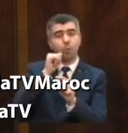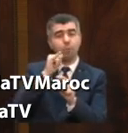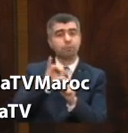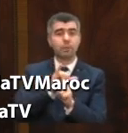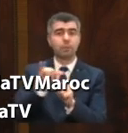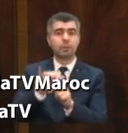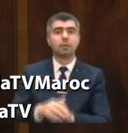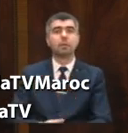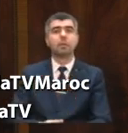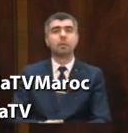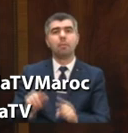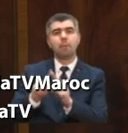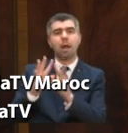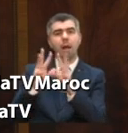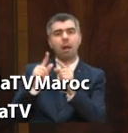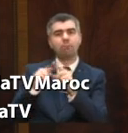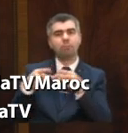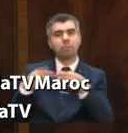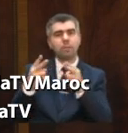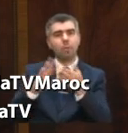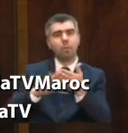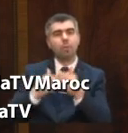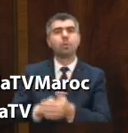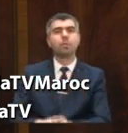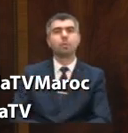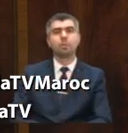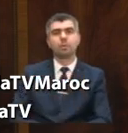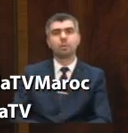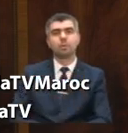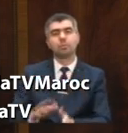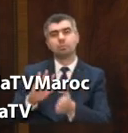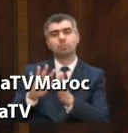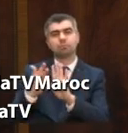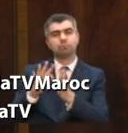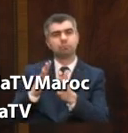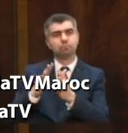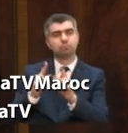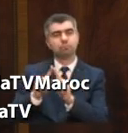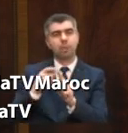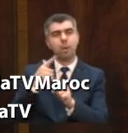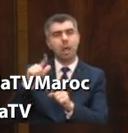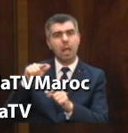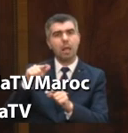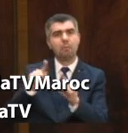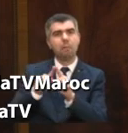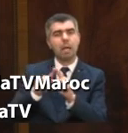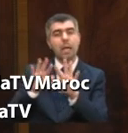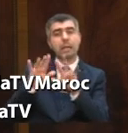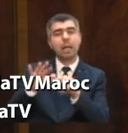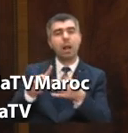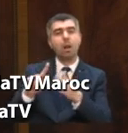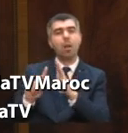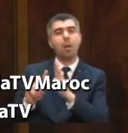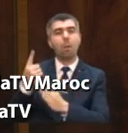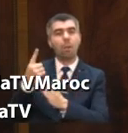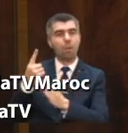ثانيا، بعض الأرقام المعلنة تتعلق ببعض التقارير الأولية،